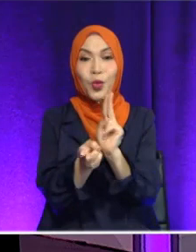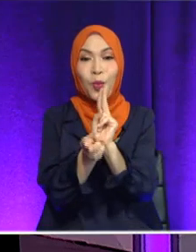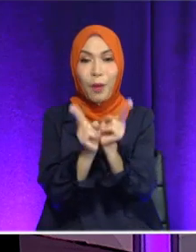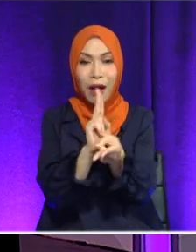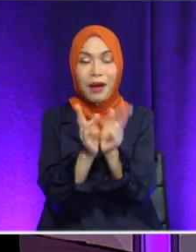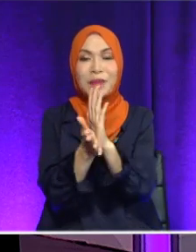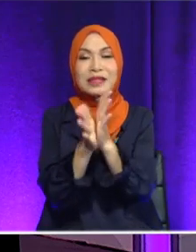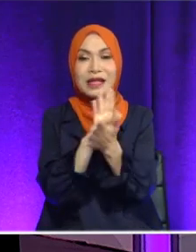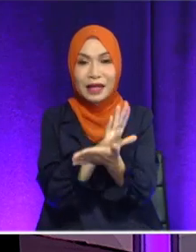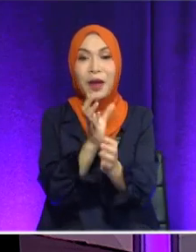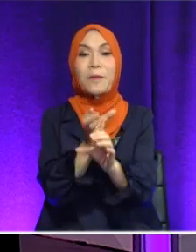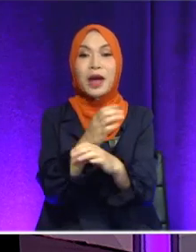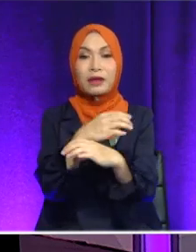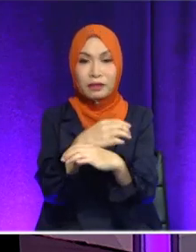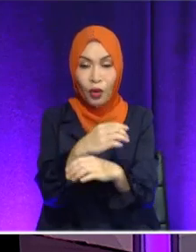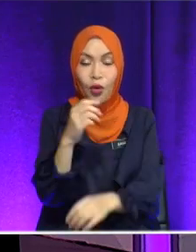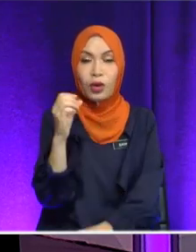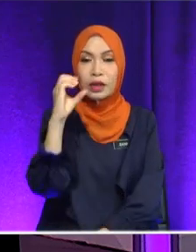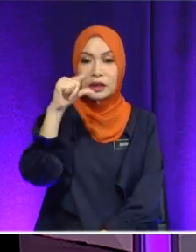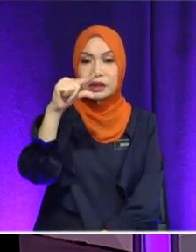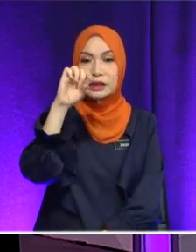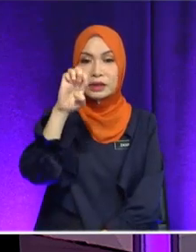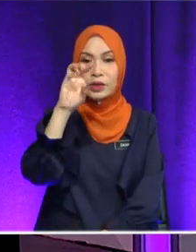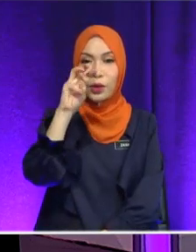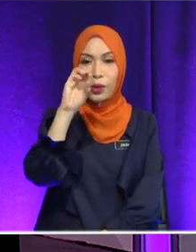Oke kalau contohnya contoh